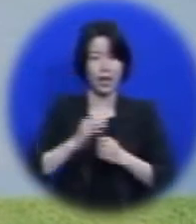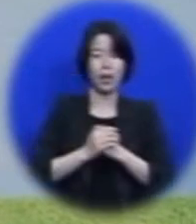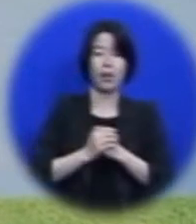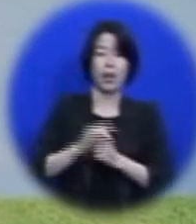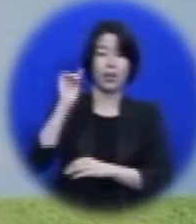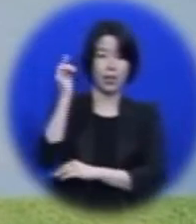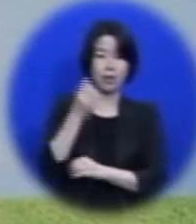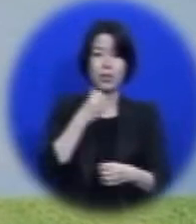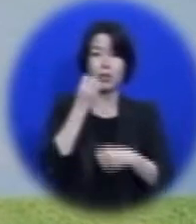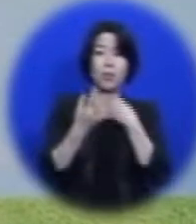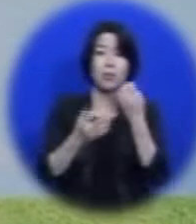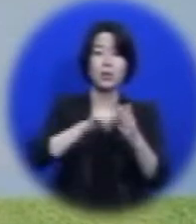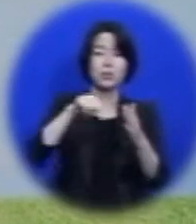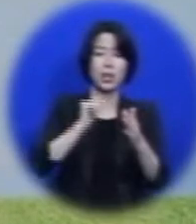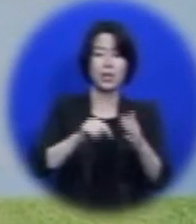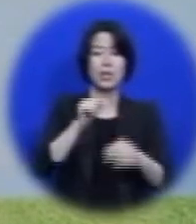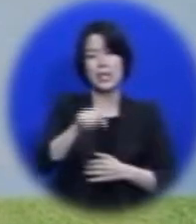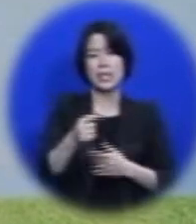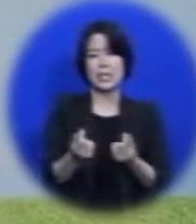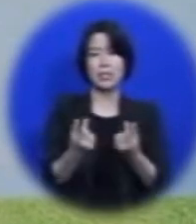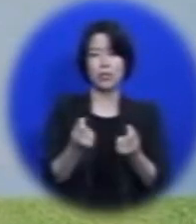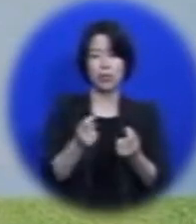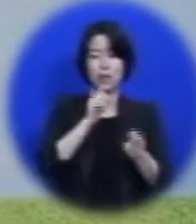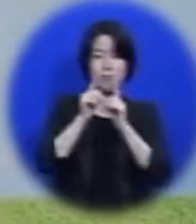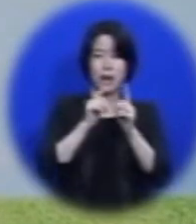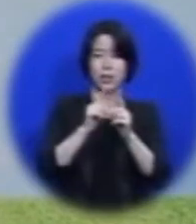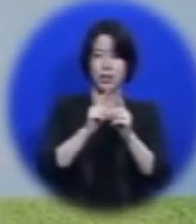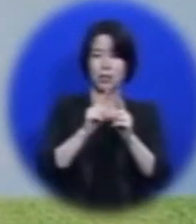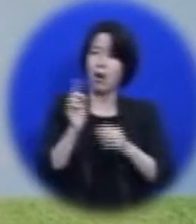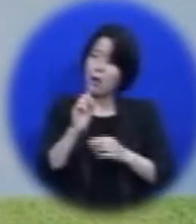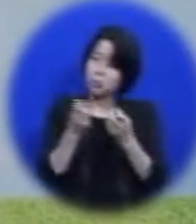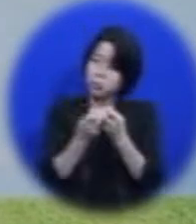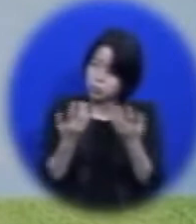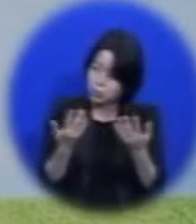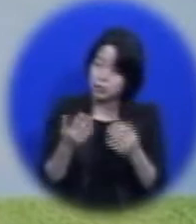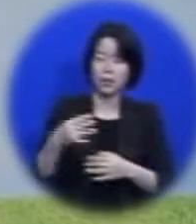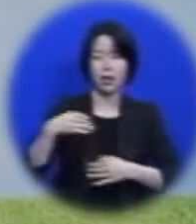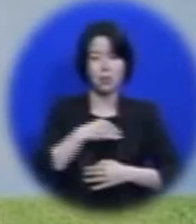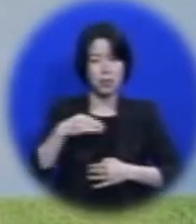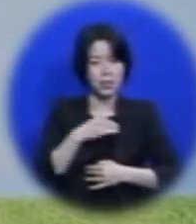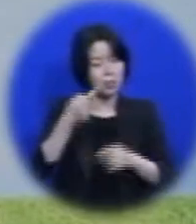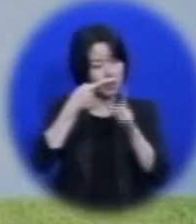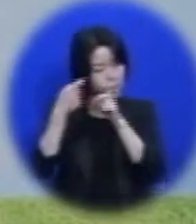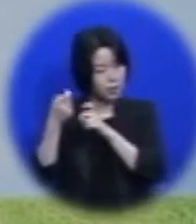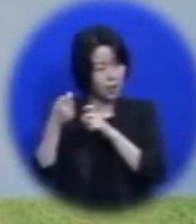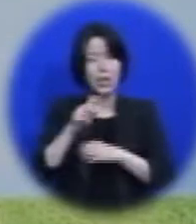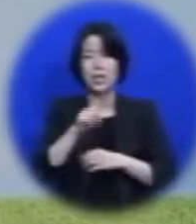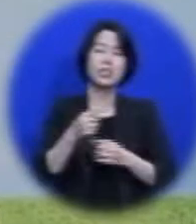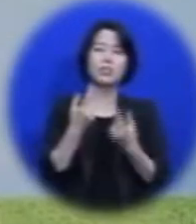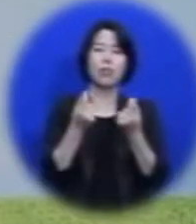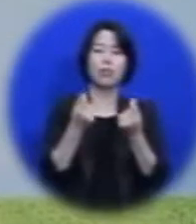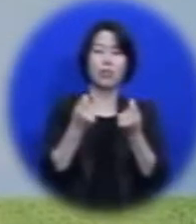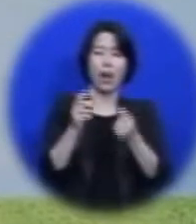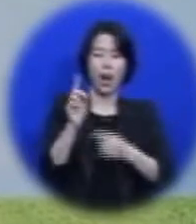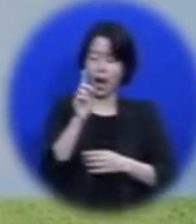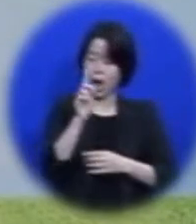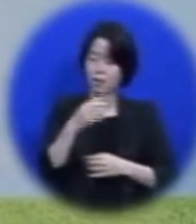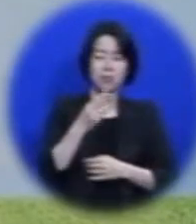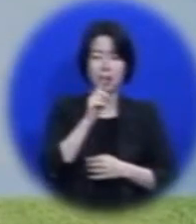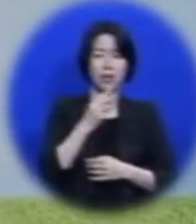다윗의 고백 속에 이런 반구도 어쩔 수가 없었다. 바세바가 유혹했다는 뉘앙스에 아무런